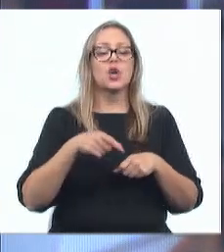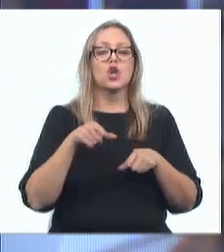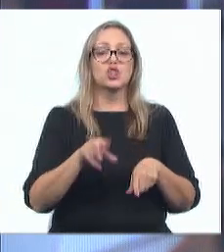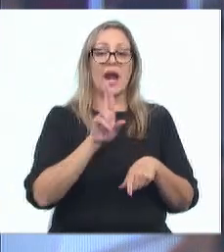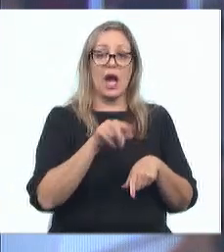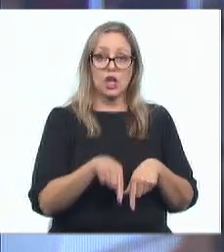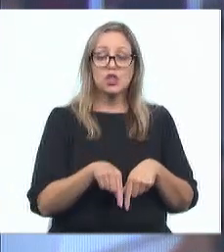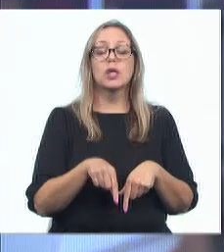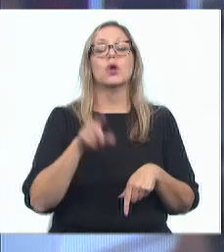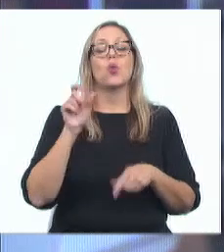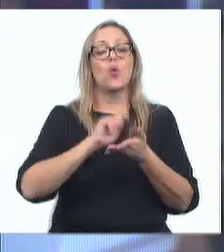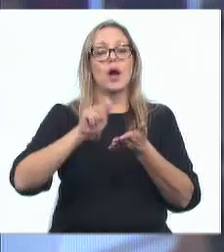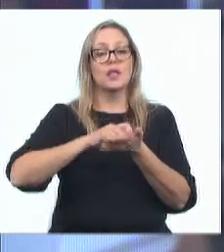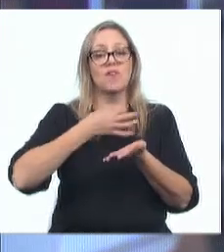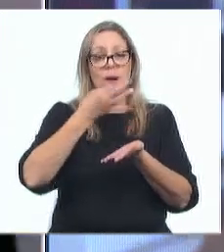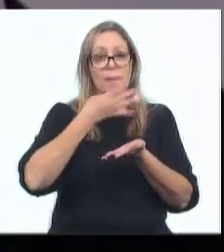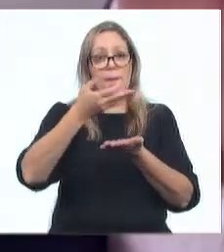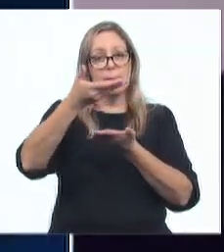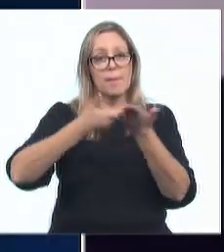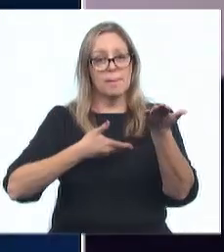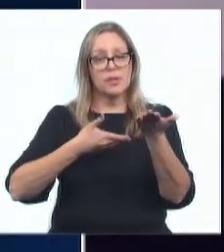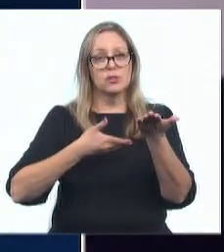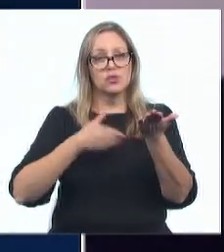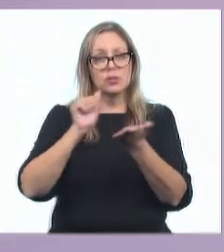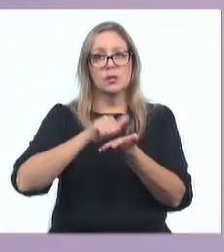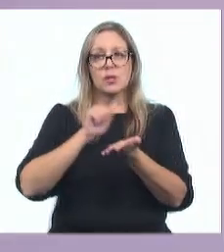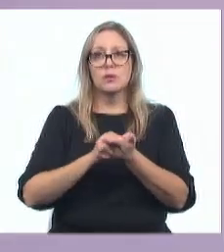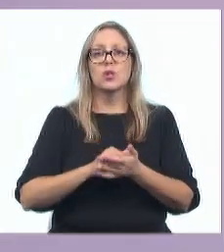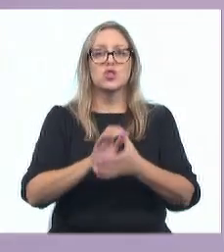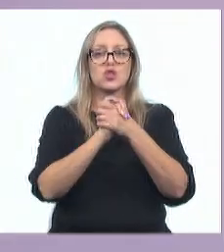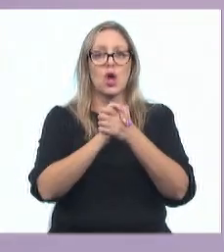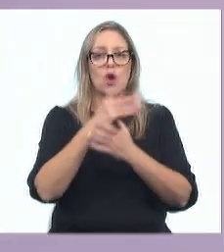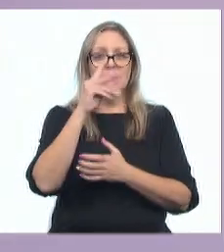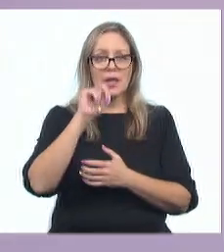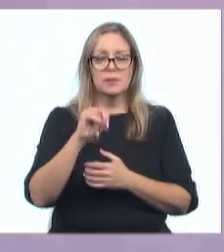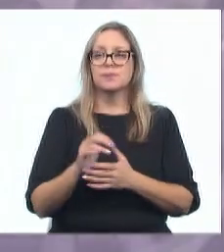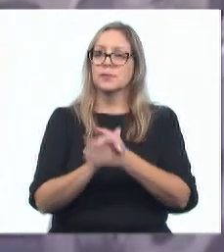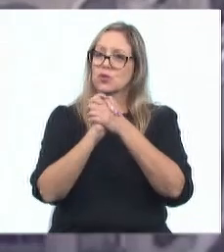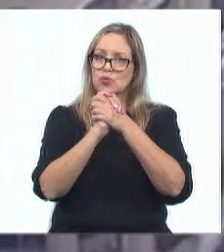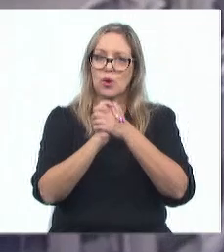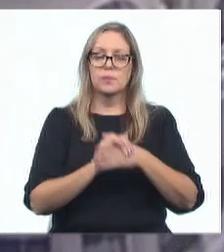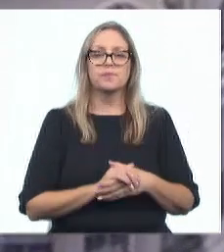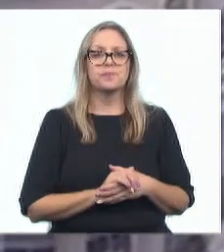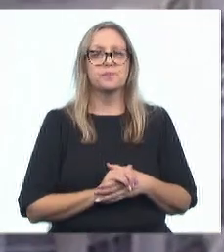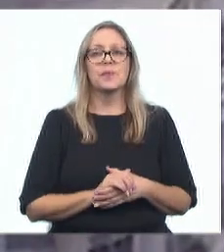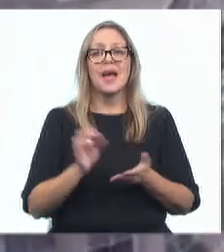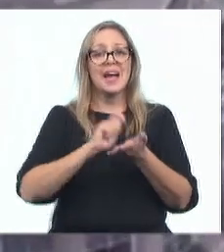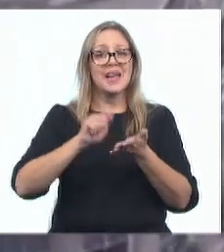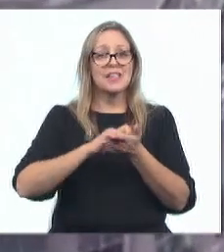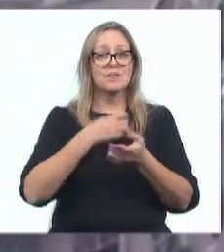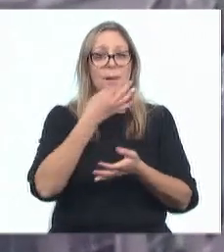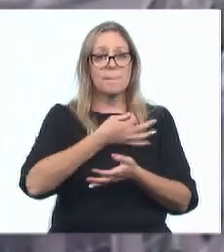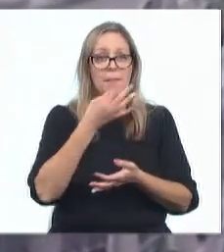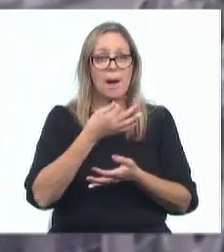מאמר בבריטיש טלגרף. שלום דני. שלום. כתבת מאמר בטלגרף על